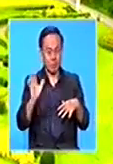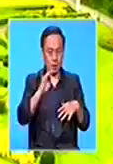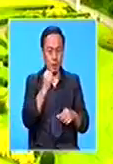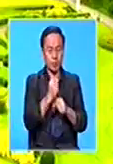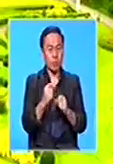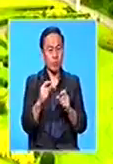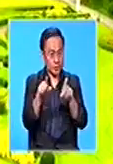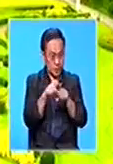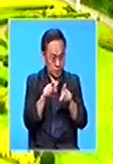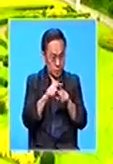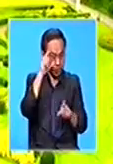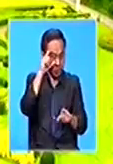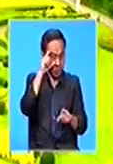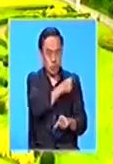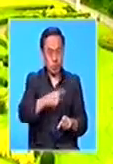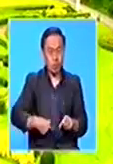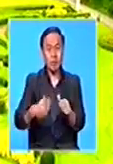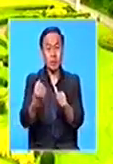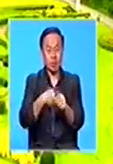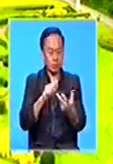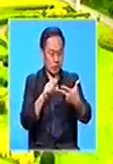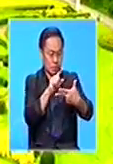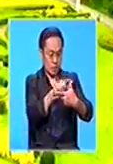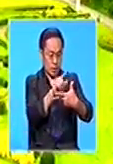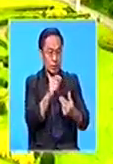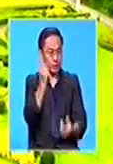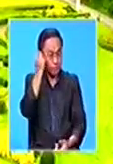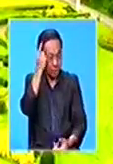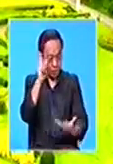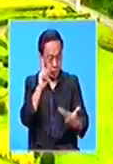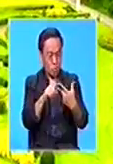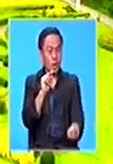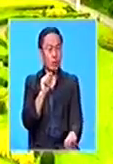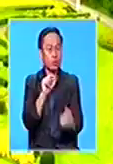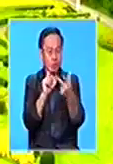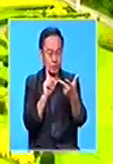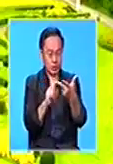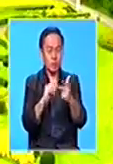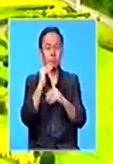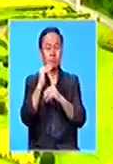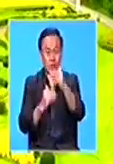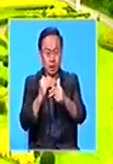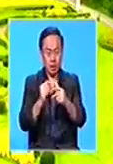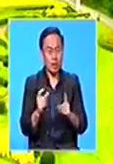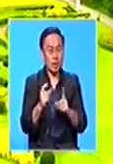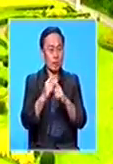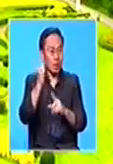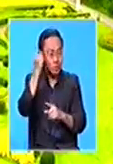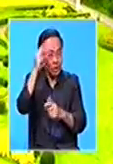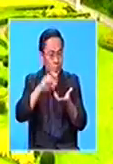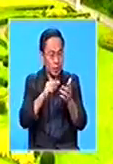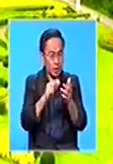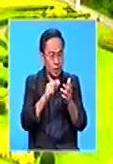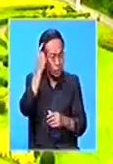ไว้แล้วว่ายุทธศาสตร์การพัฒนามันจะต้องเริ่มจากการเข้าใจเข้าถึงและพัฒนานะทั้งหมดก็คือเข้าใจเข้าถึงพื้นที่เข้าใจถึงประชาช